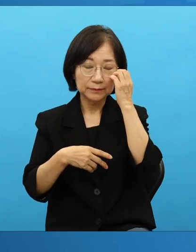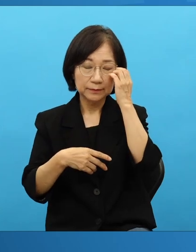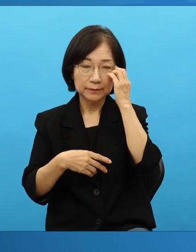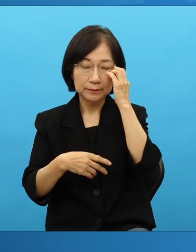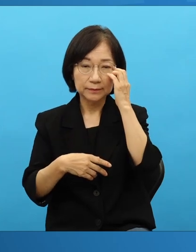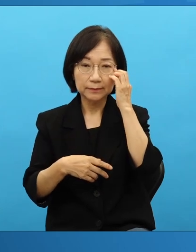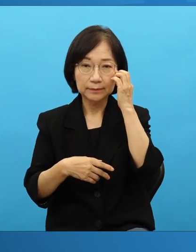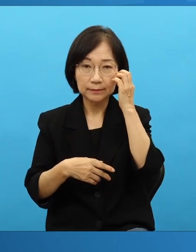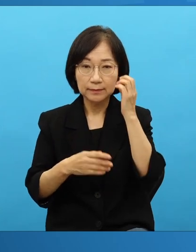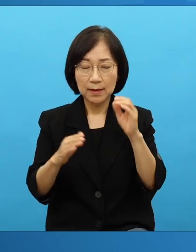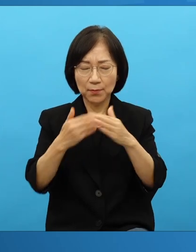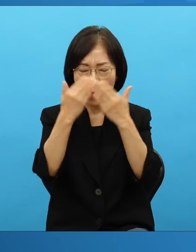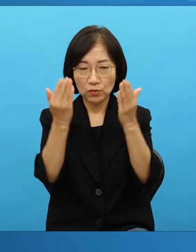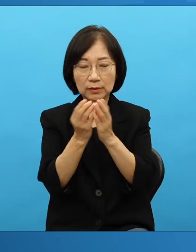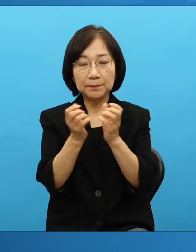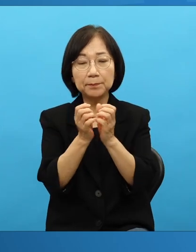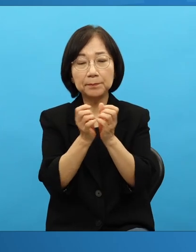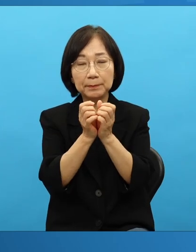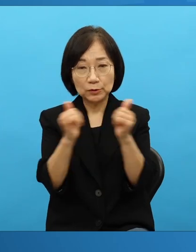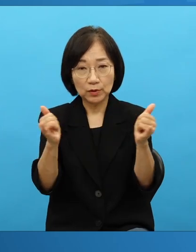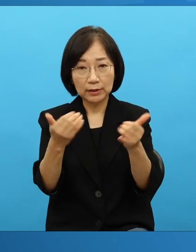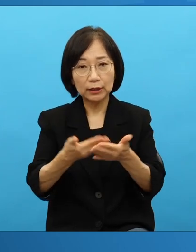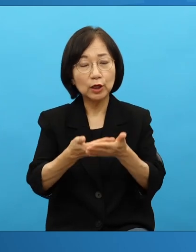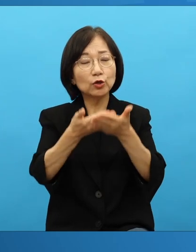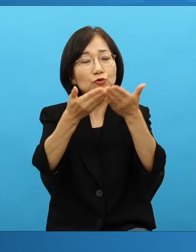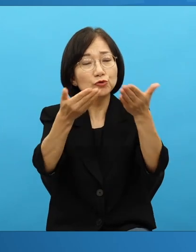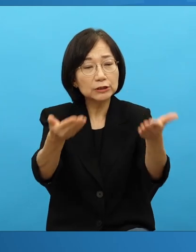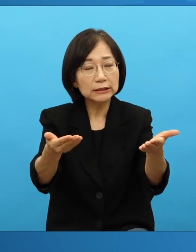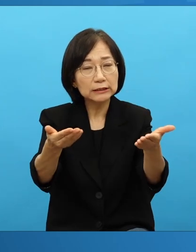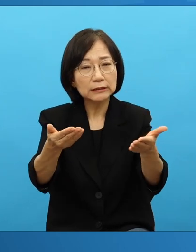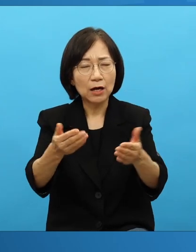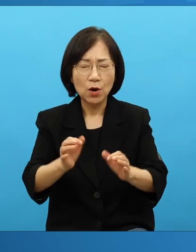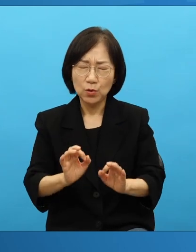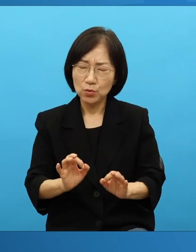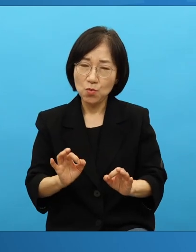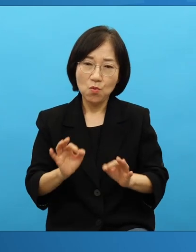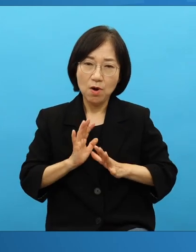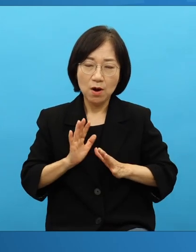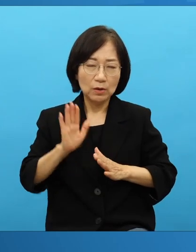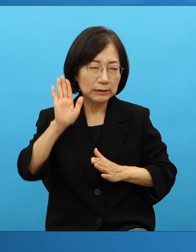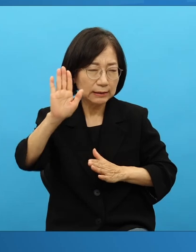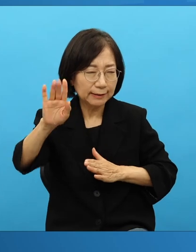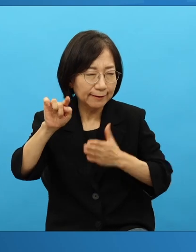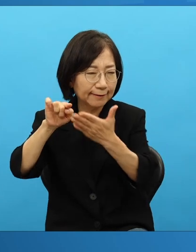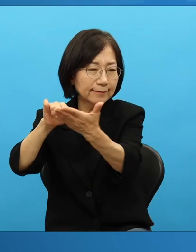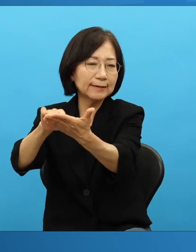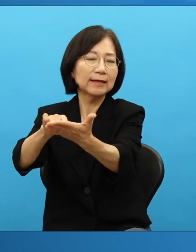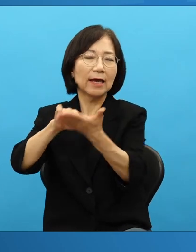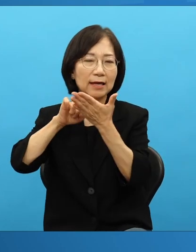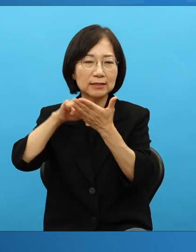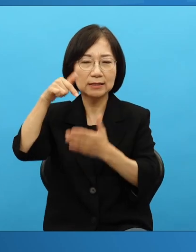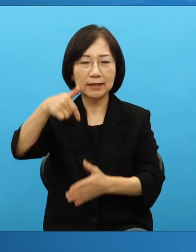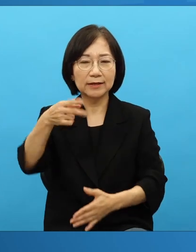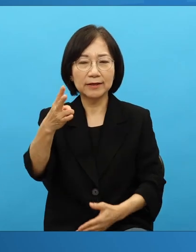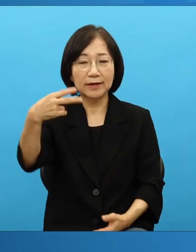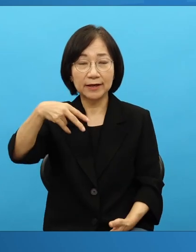26절里头说是借众先知的书指示万国的。 바울 이걸 깨달은 겁니다. 모든 민족 살릴 신비의 계시구나